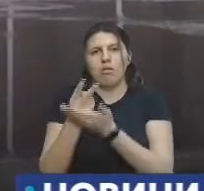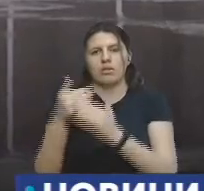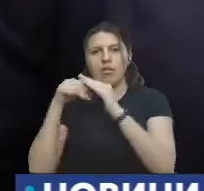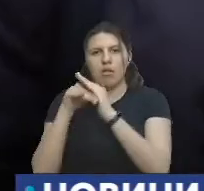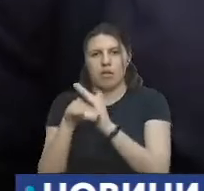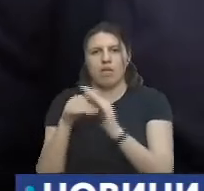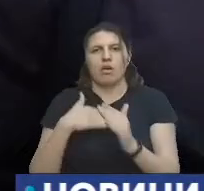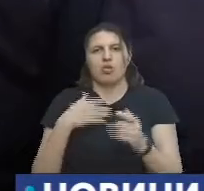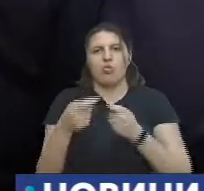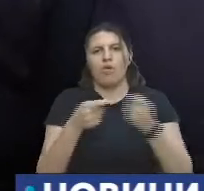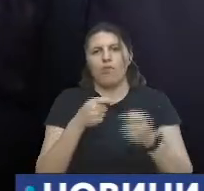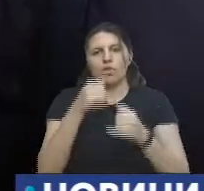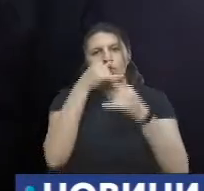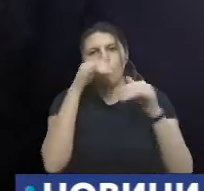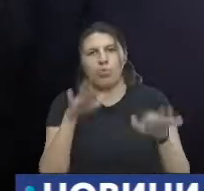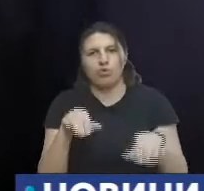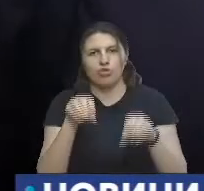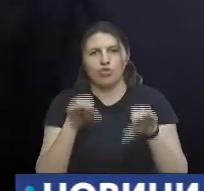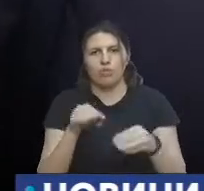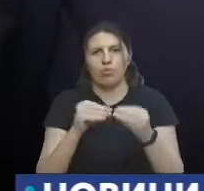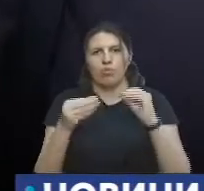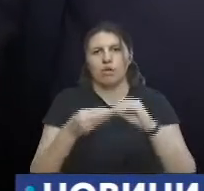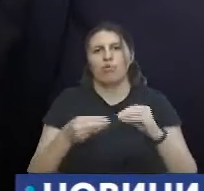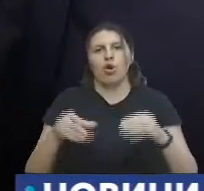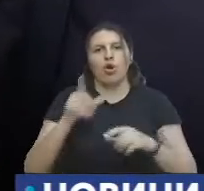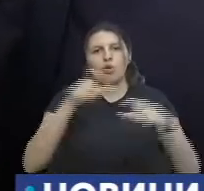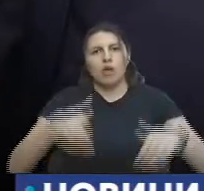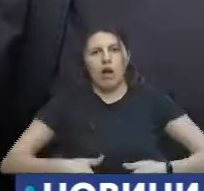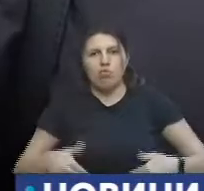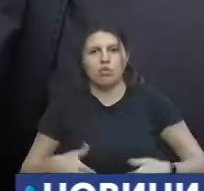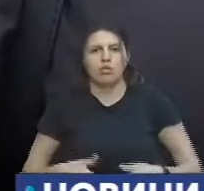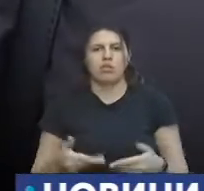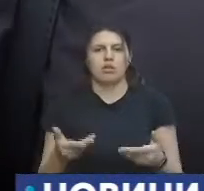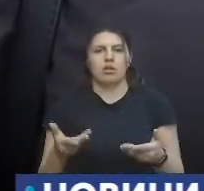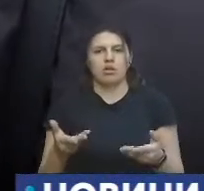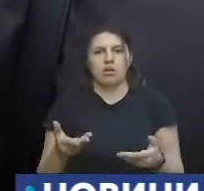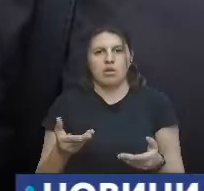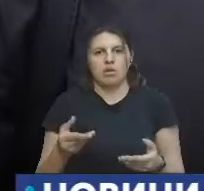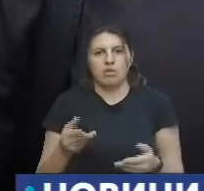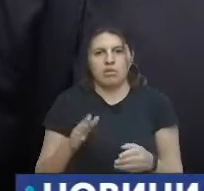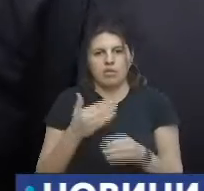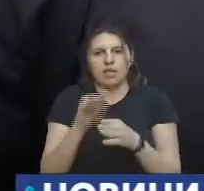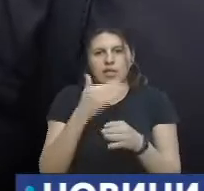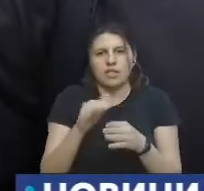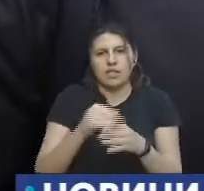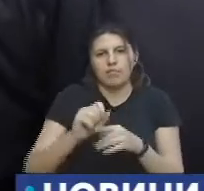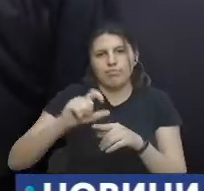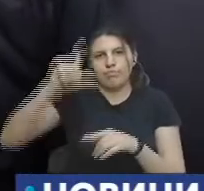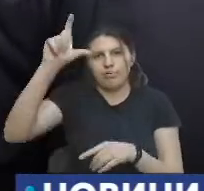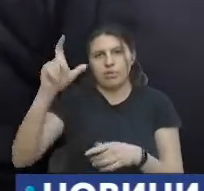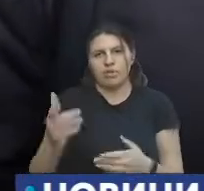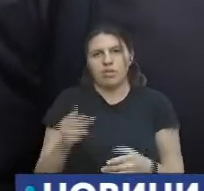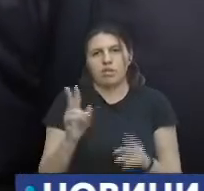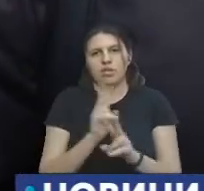дети голодные, праздник идет, никто ничего не купить не может. Ні дітям, ні собі, ні, відповідно, долги, кредитки, кредити ростуть. Нікому